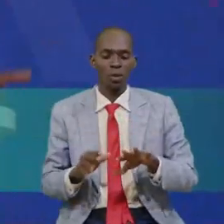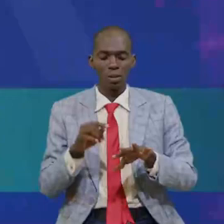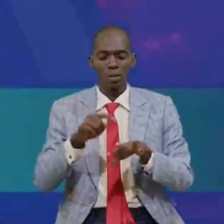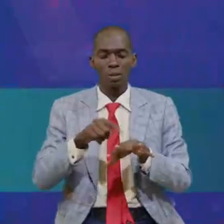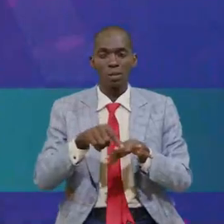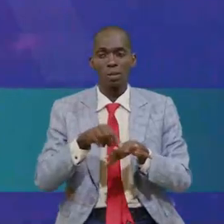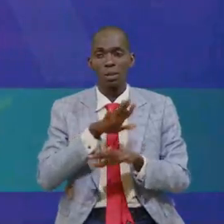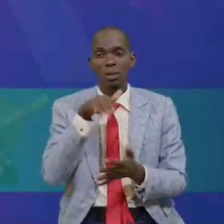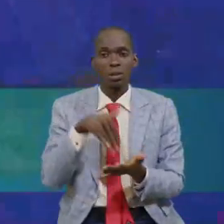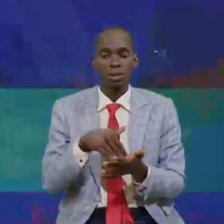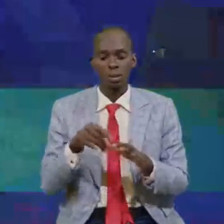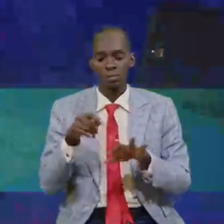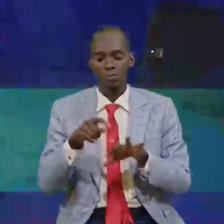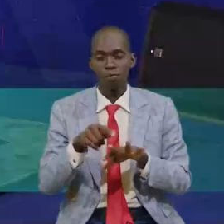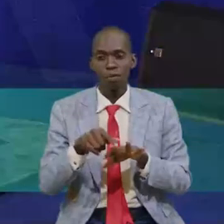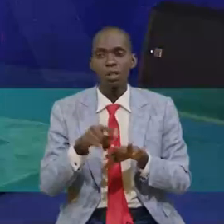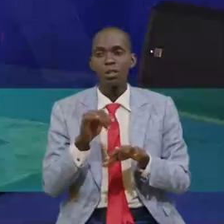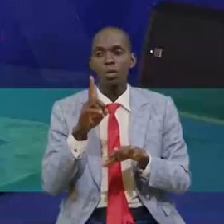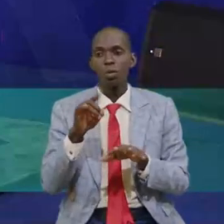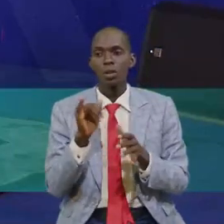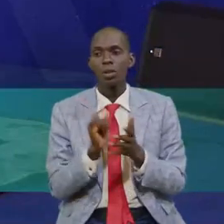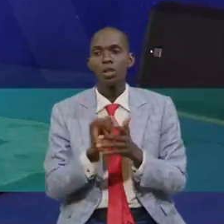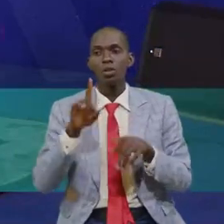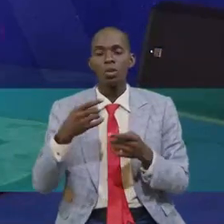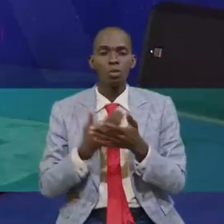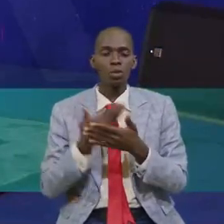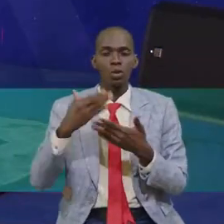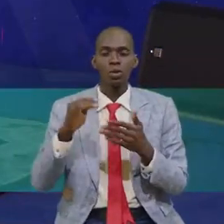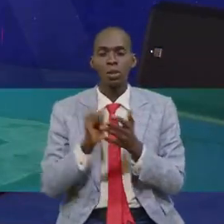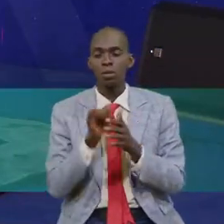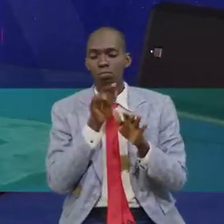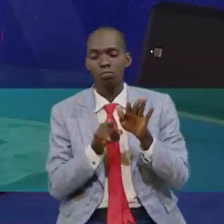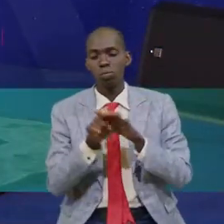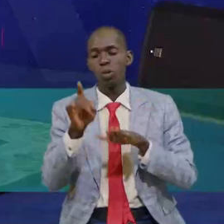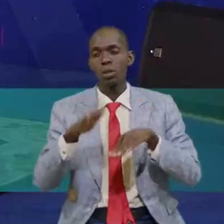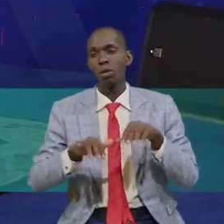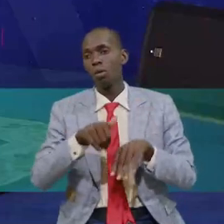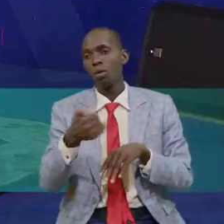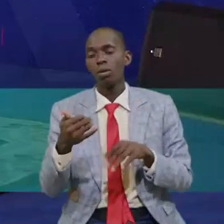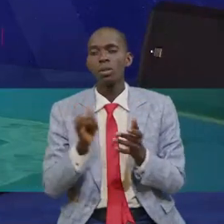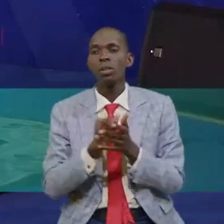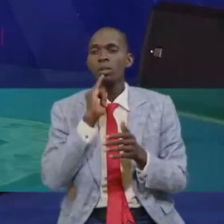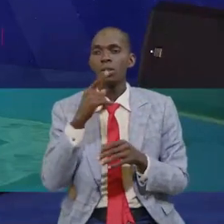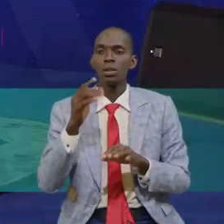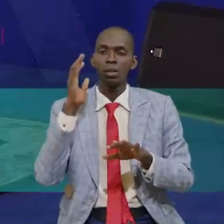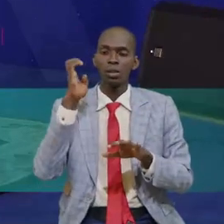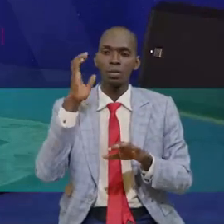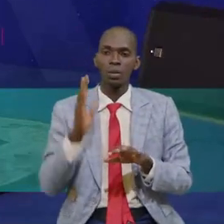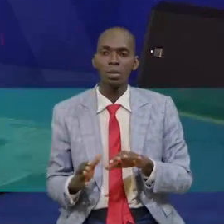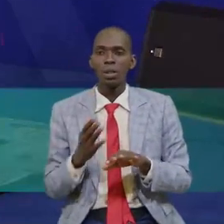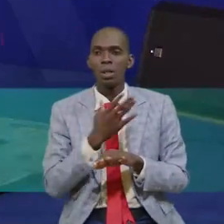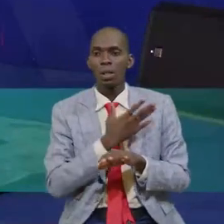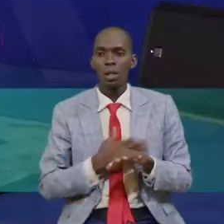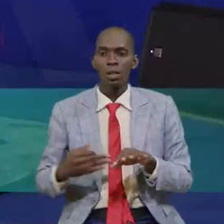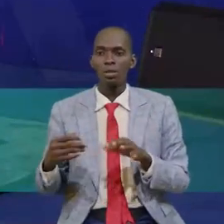milieu, celui qui est plus long que tous les autres, ça c'est l'évangéliste, et celui qui suit, là